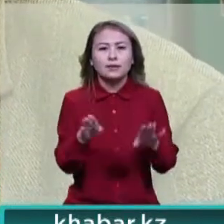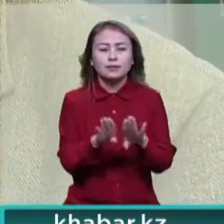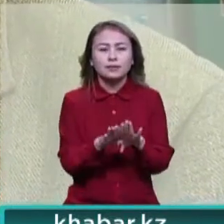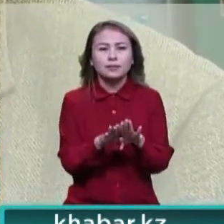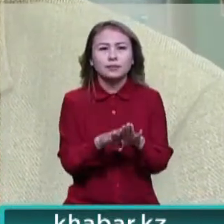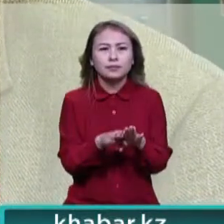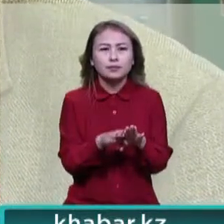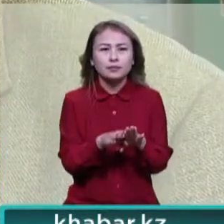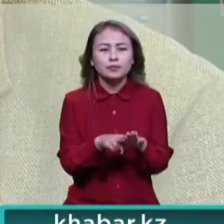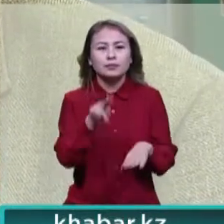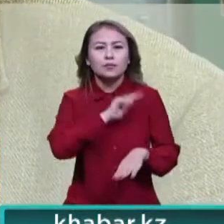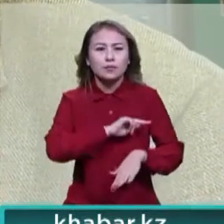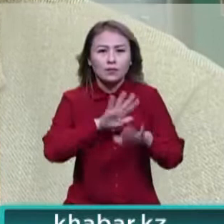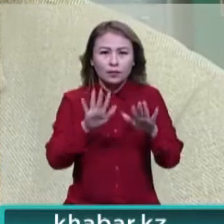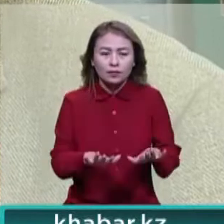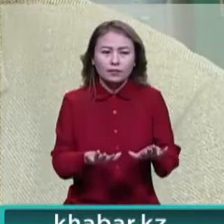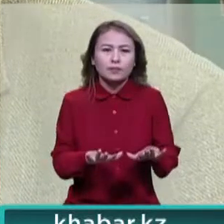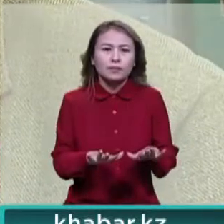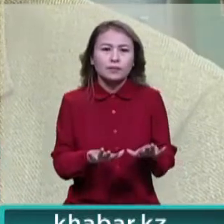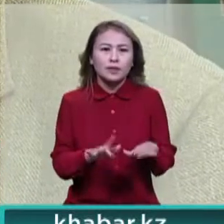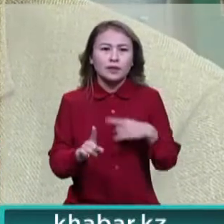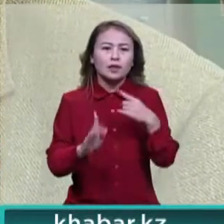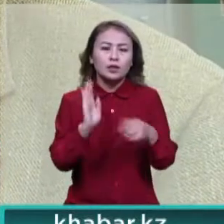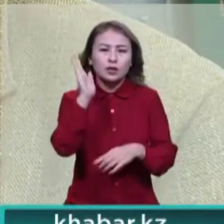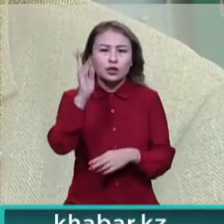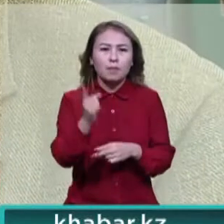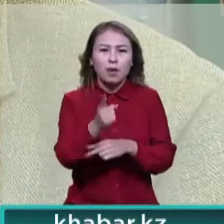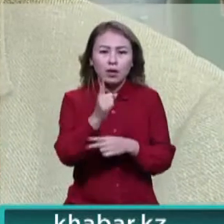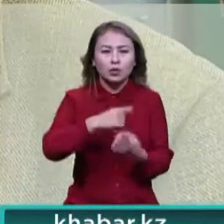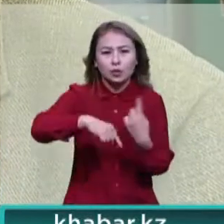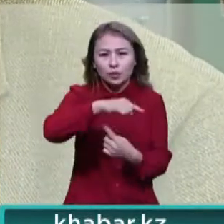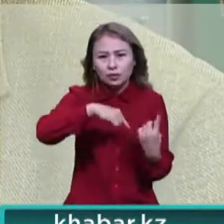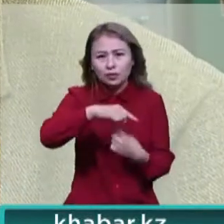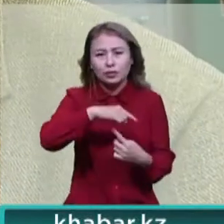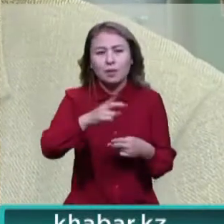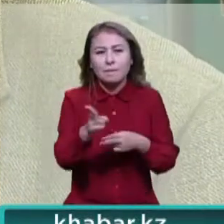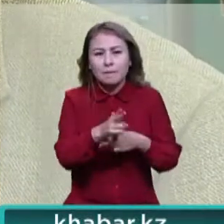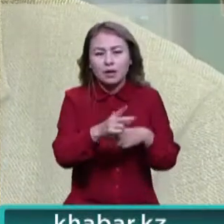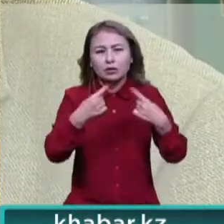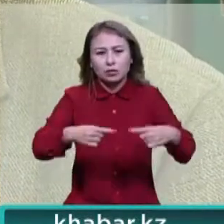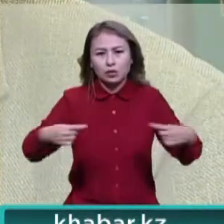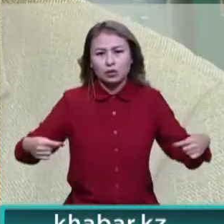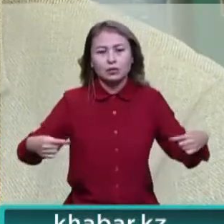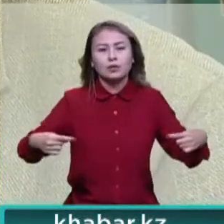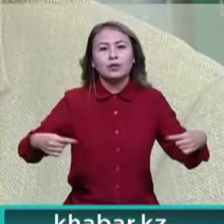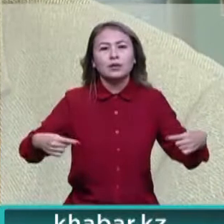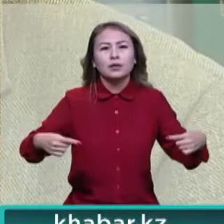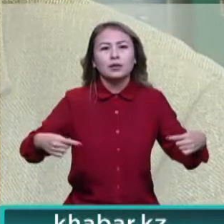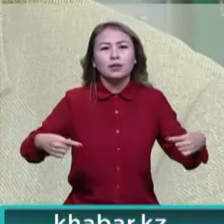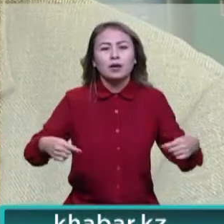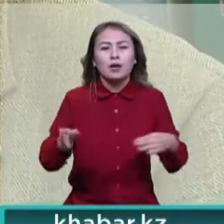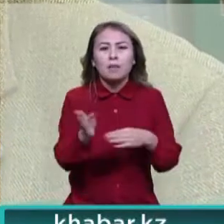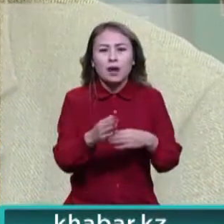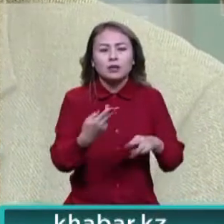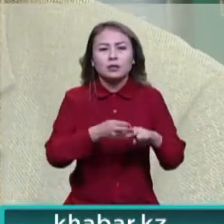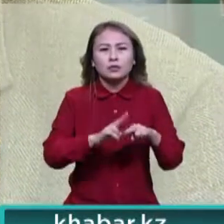әрине жұмыс орны, келешек балық өнімін көбейту, балықтың түрлерін көбейту. Балық